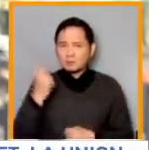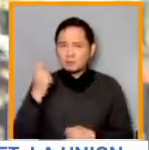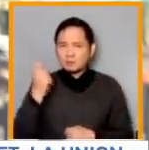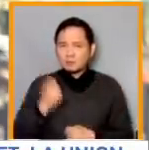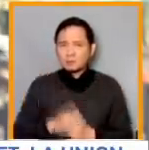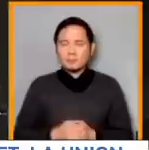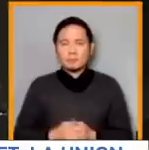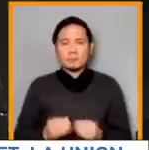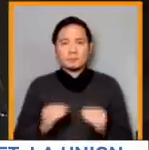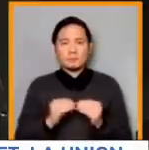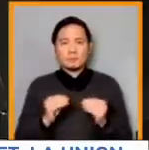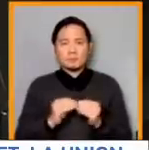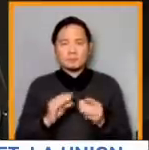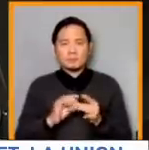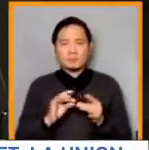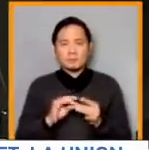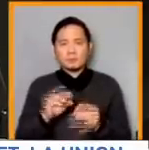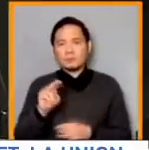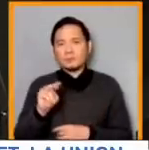Wahe.